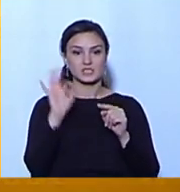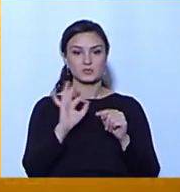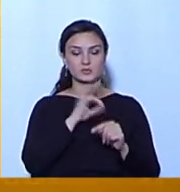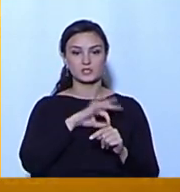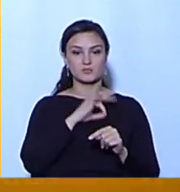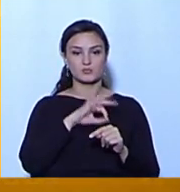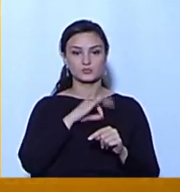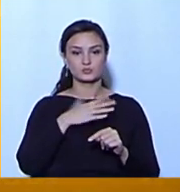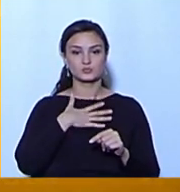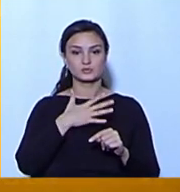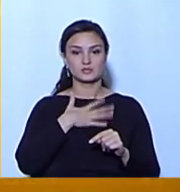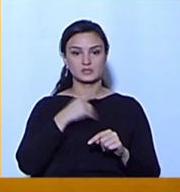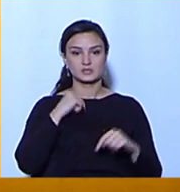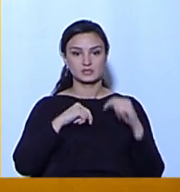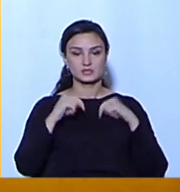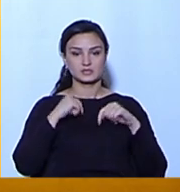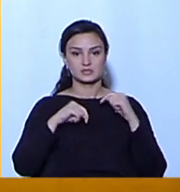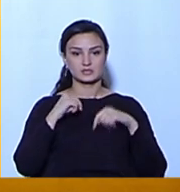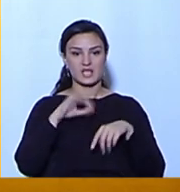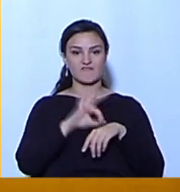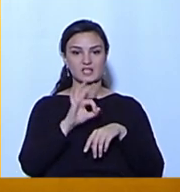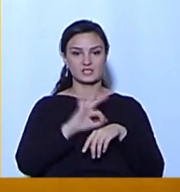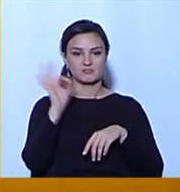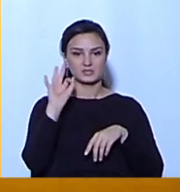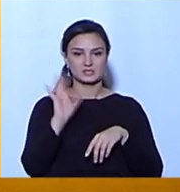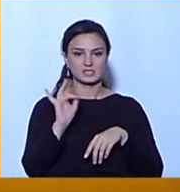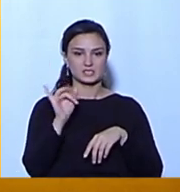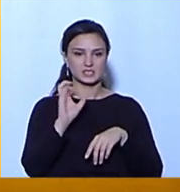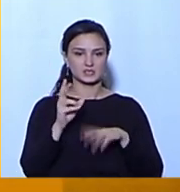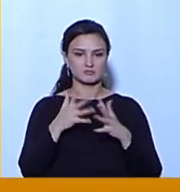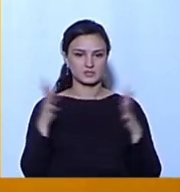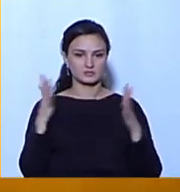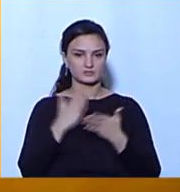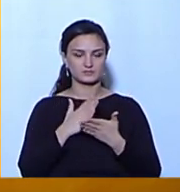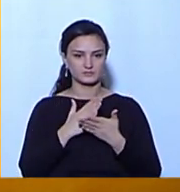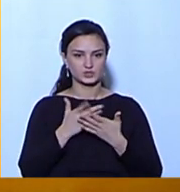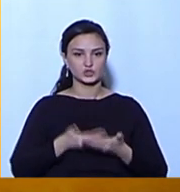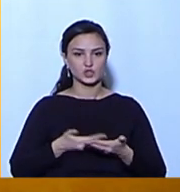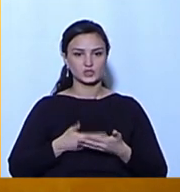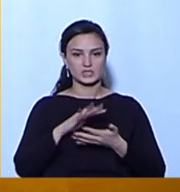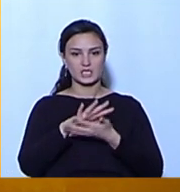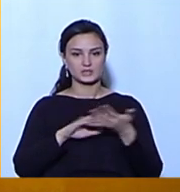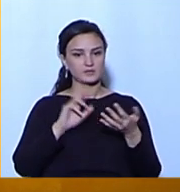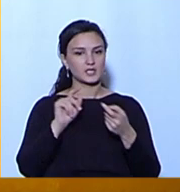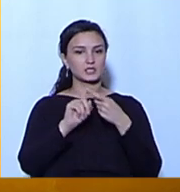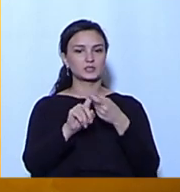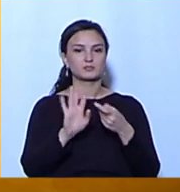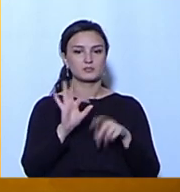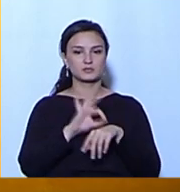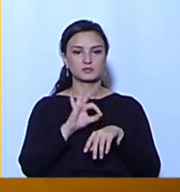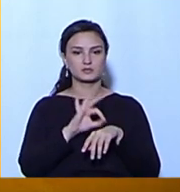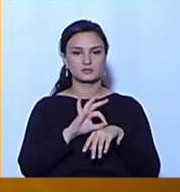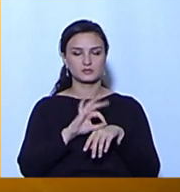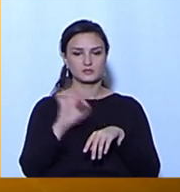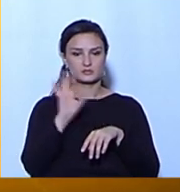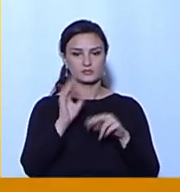გამოყენებისას ზრდის სასუნთქი სისტემის ქრონიკული დაავადებების რისკს. სიცოცხლის გახანგრძლივება და არაგადამდებ